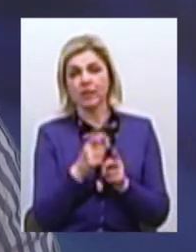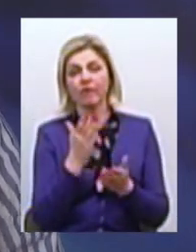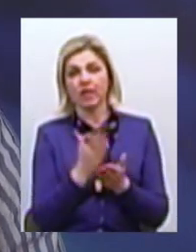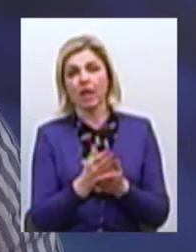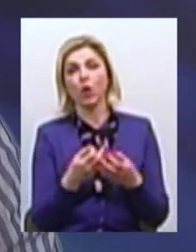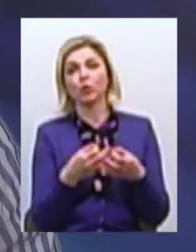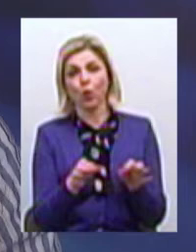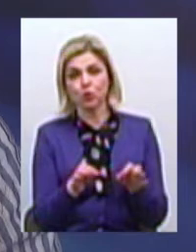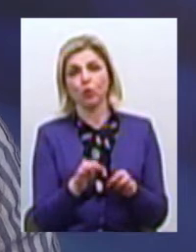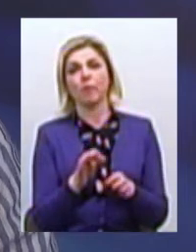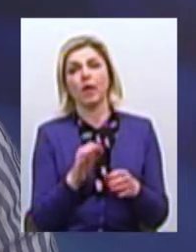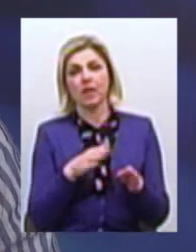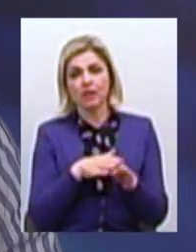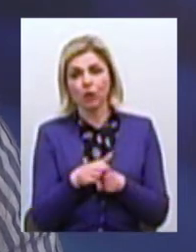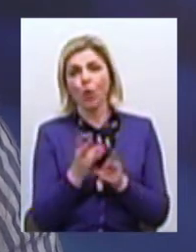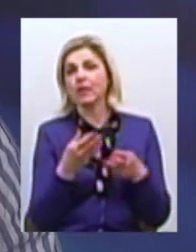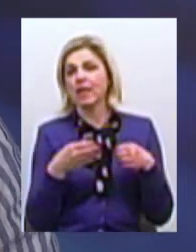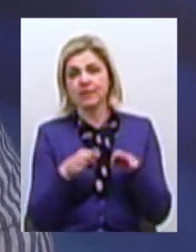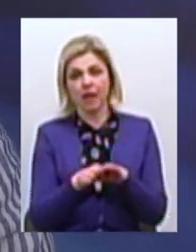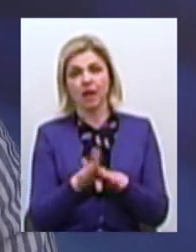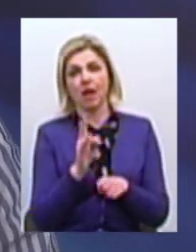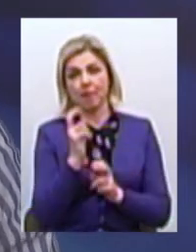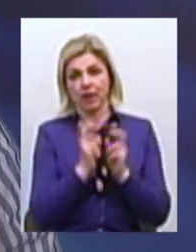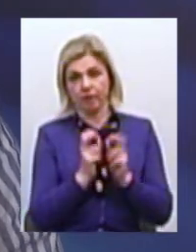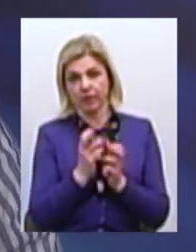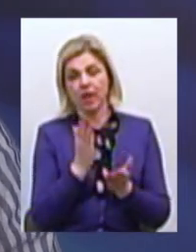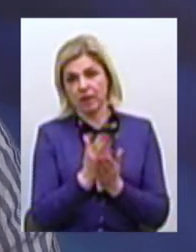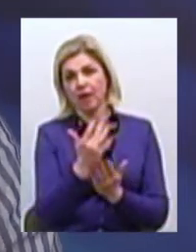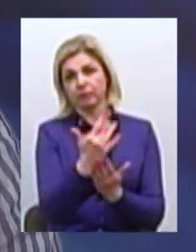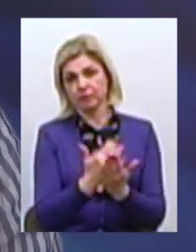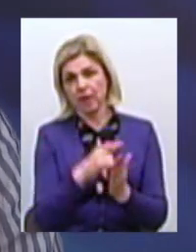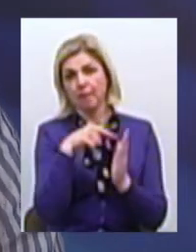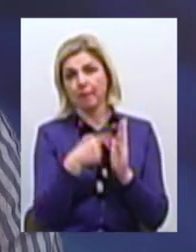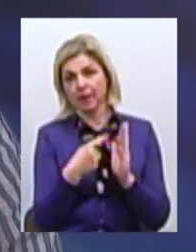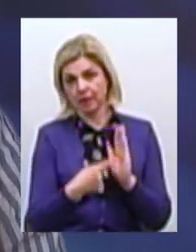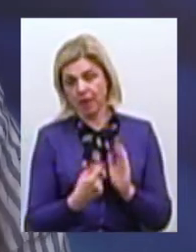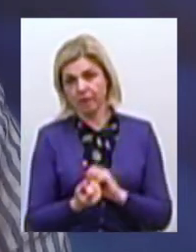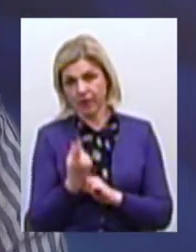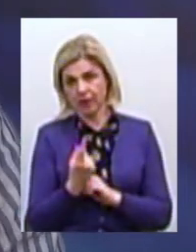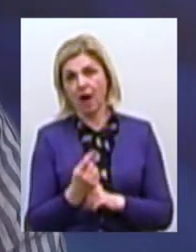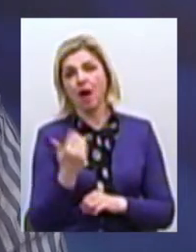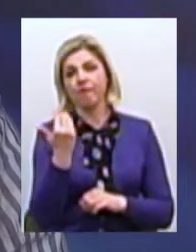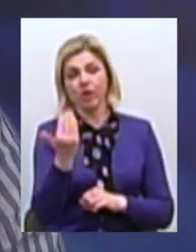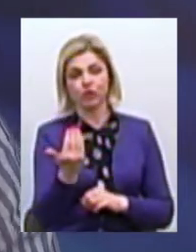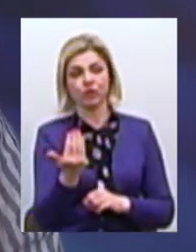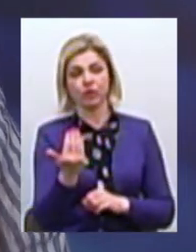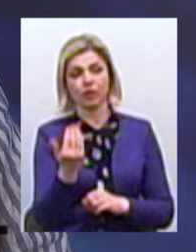доступ цілком не закритий до підприємства, ряд певних питань виникає. Ваші здогадки, фантазії